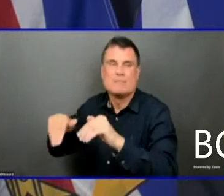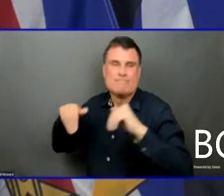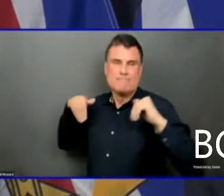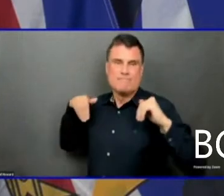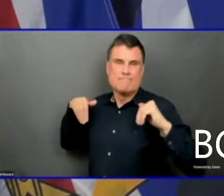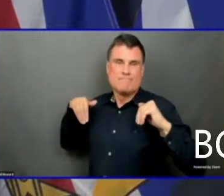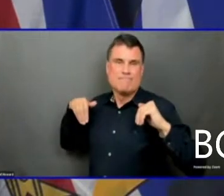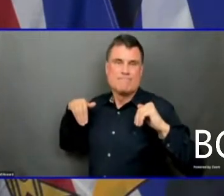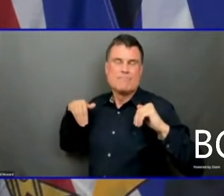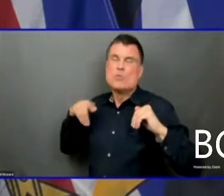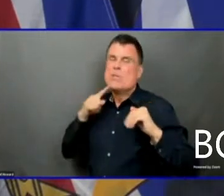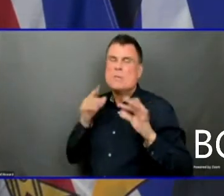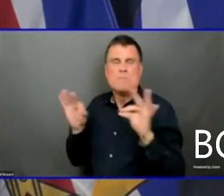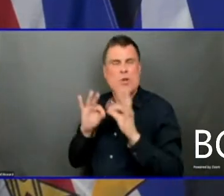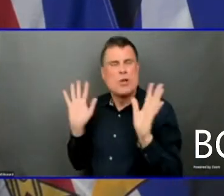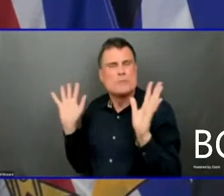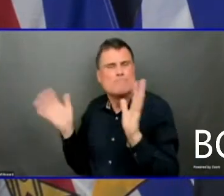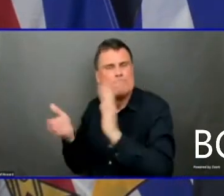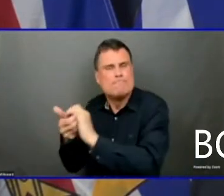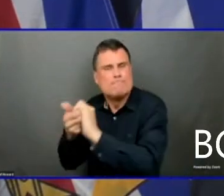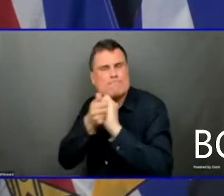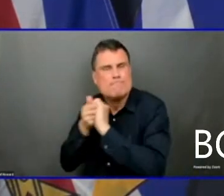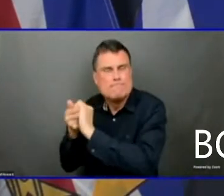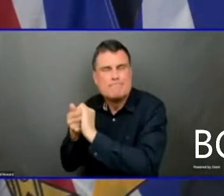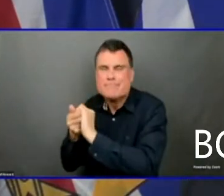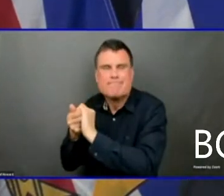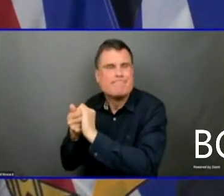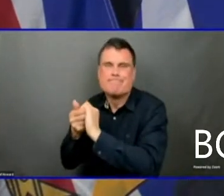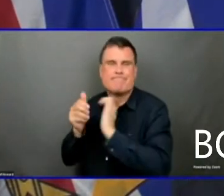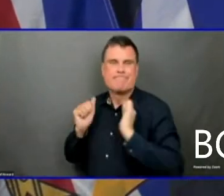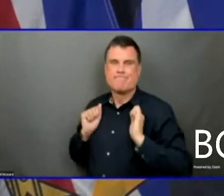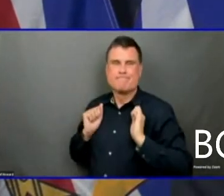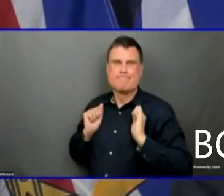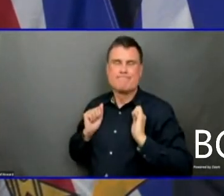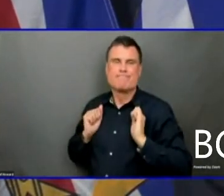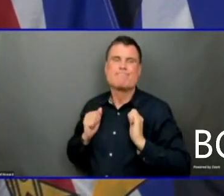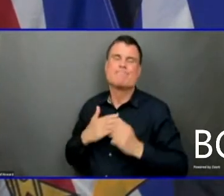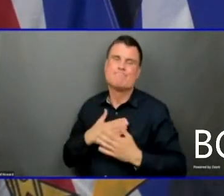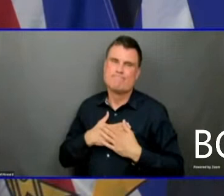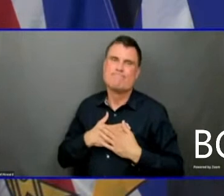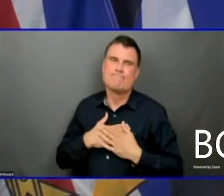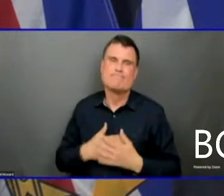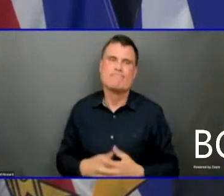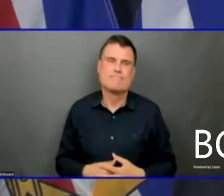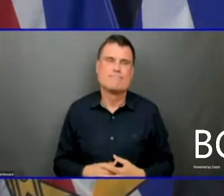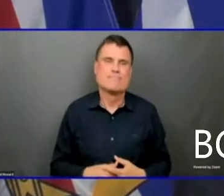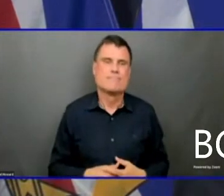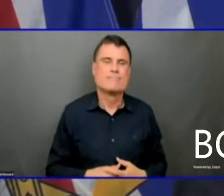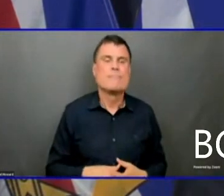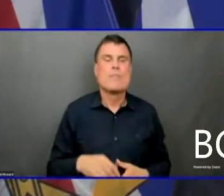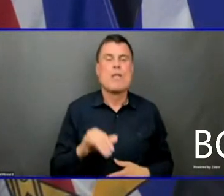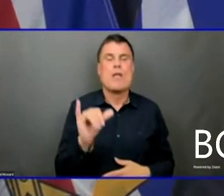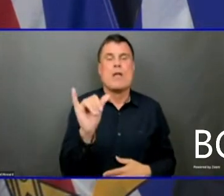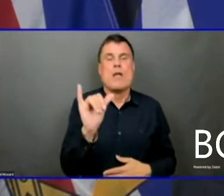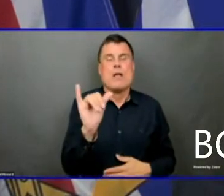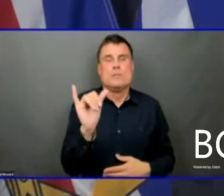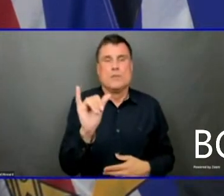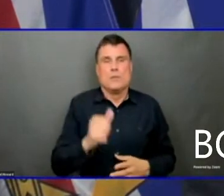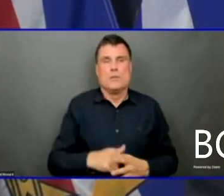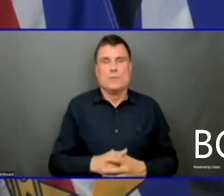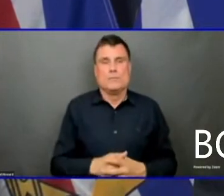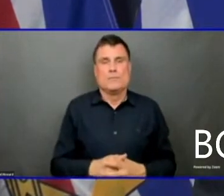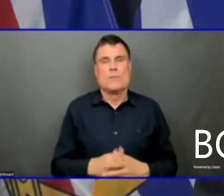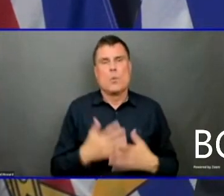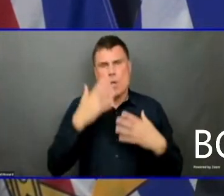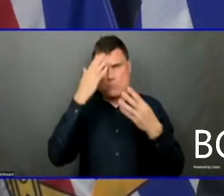增365例，当然占了365例，还是占了587例的绝大多数了啊。那么岛上卫生